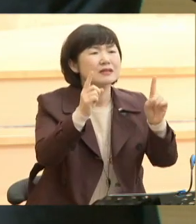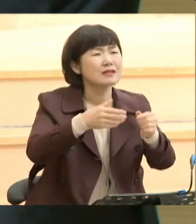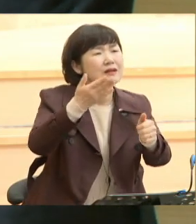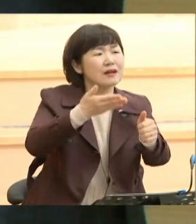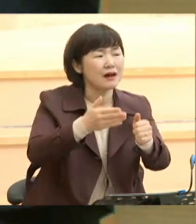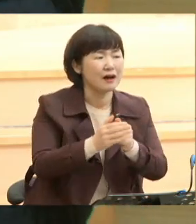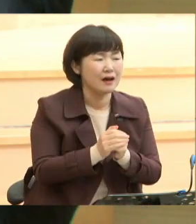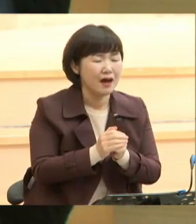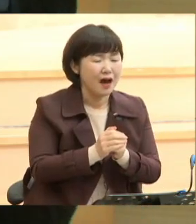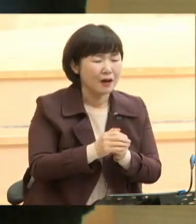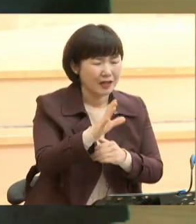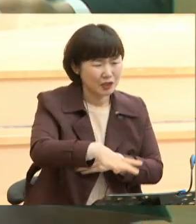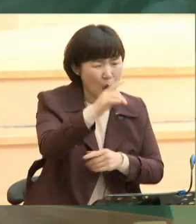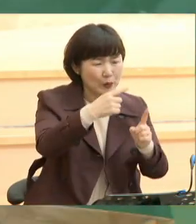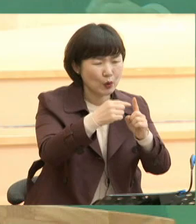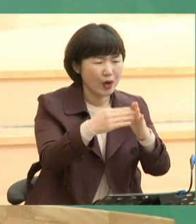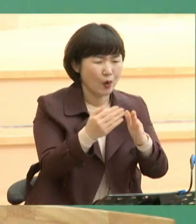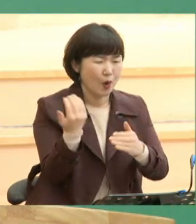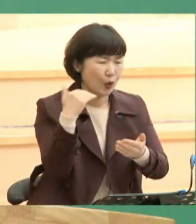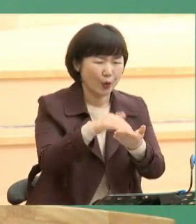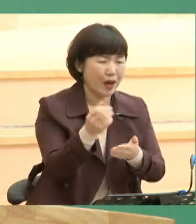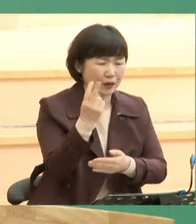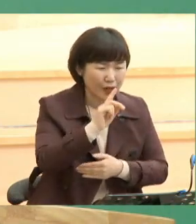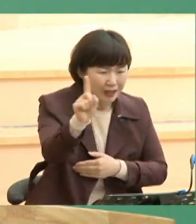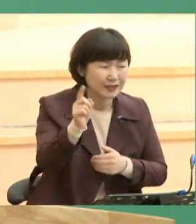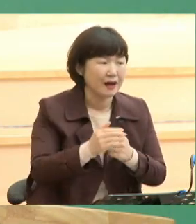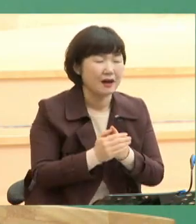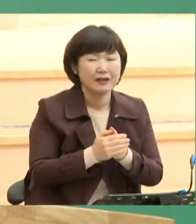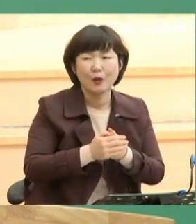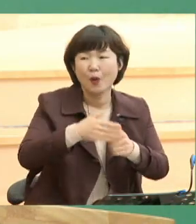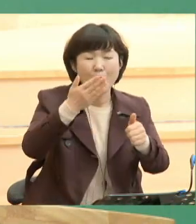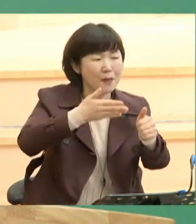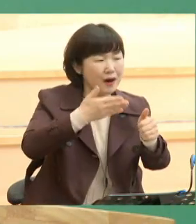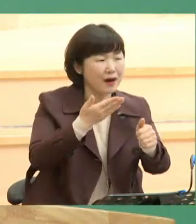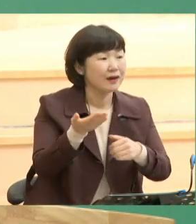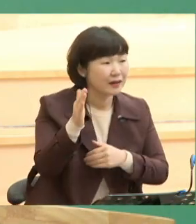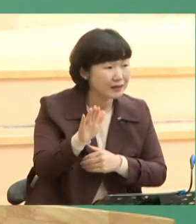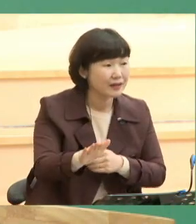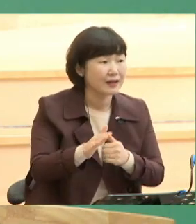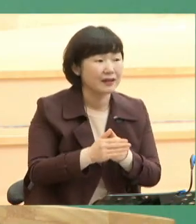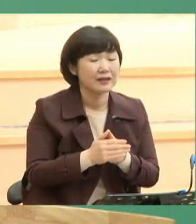초대교회로 돌아가자 초대교회로 돌아가자 그렇게 말하는데